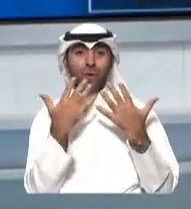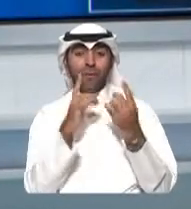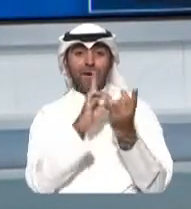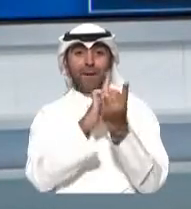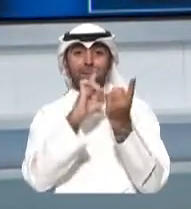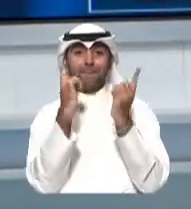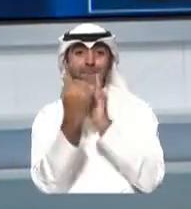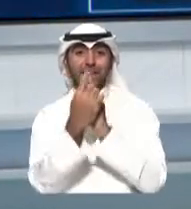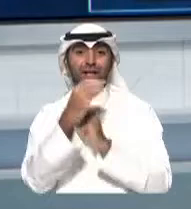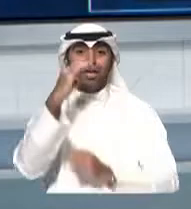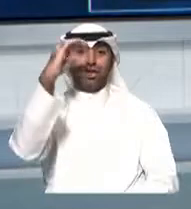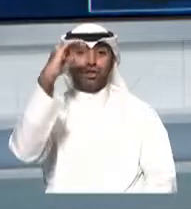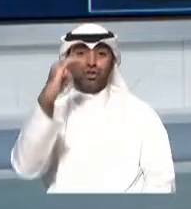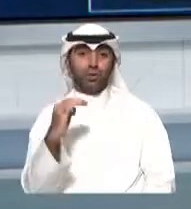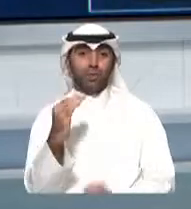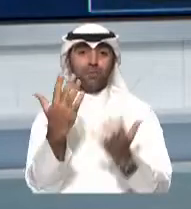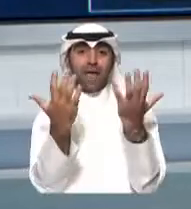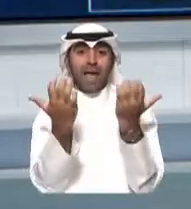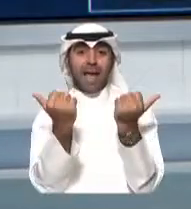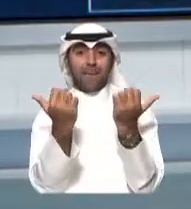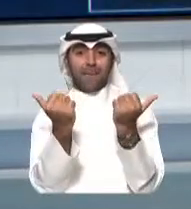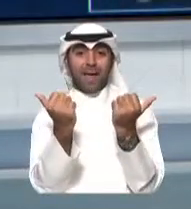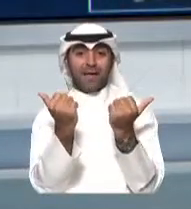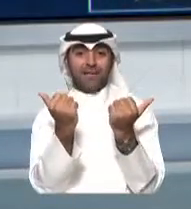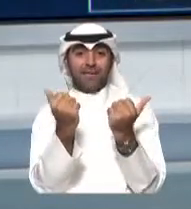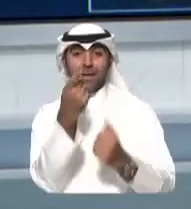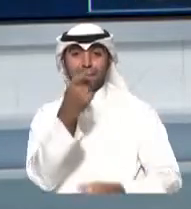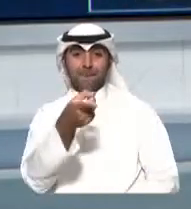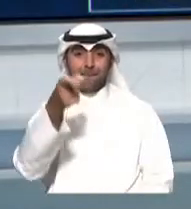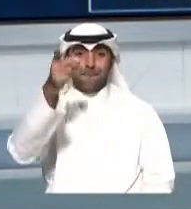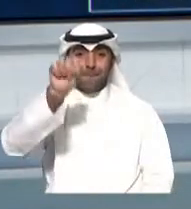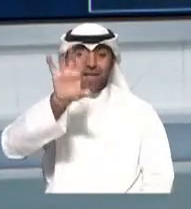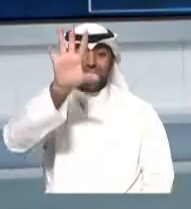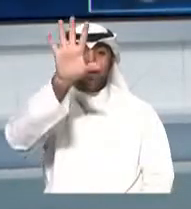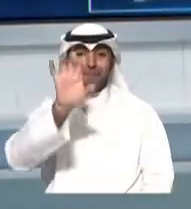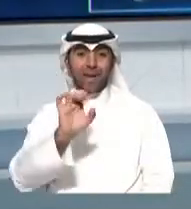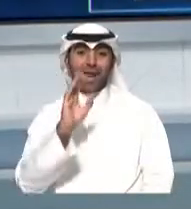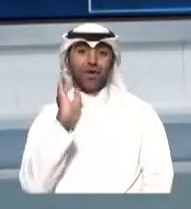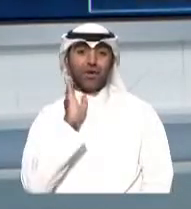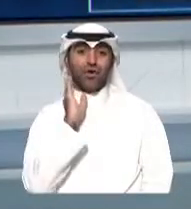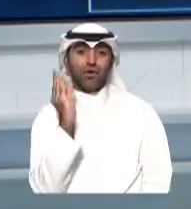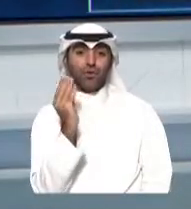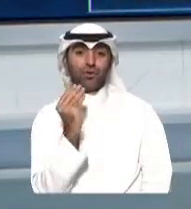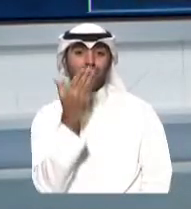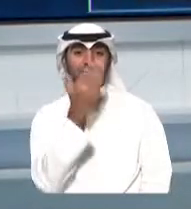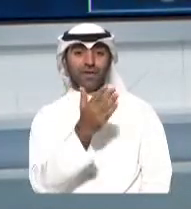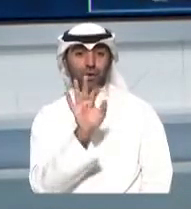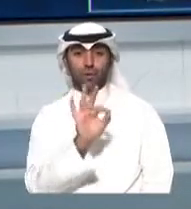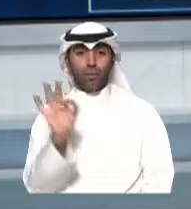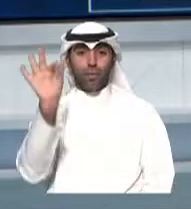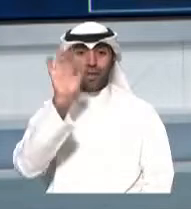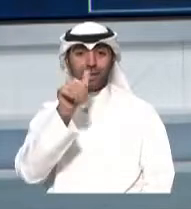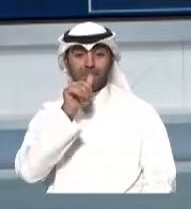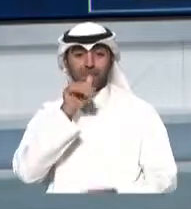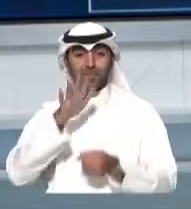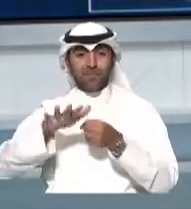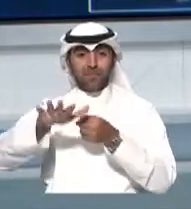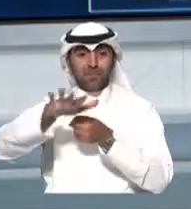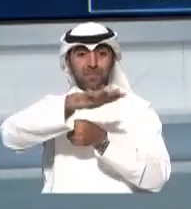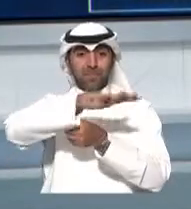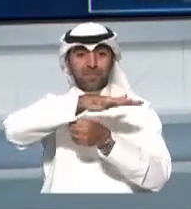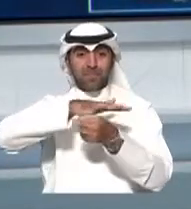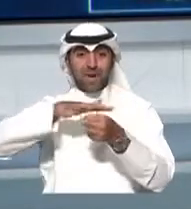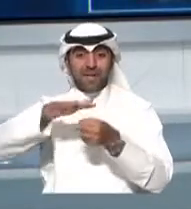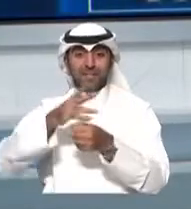كيلو متر في الساعة. مساء يوم الغد الإحساس بالرطوبة يكون ملحوظ أكثر خاصة على المناطق الساحلية، مع سماء صافية تقلب اتجاه الرياح راح يكون ملحوظ